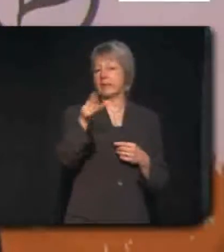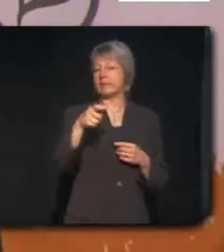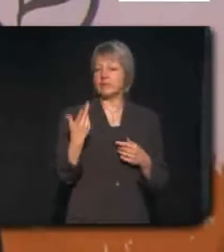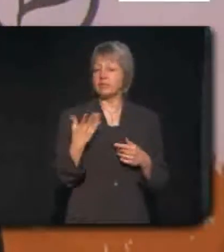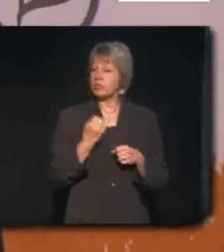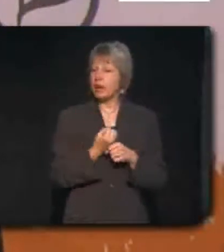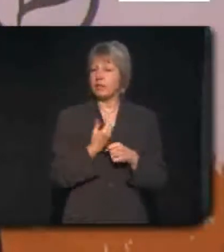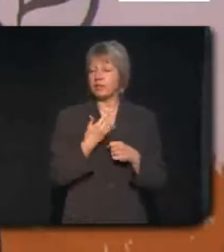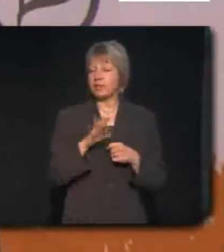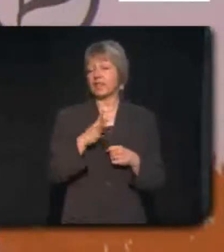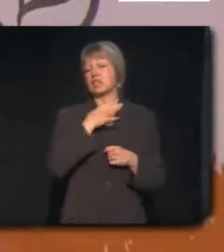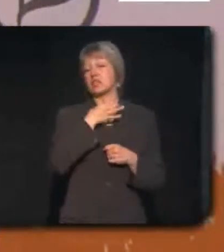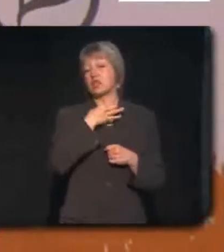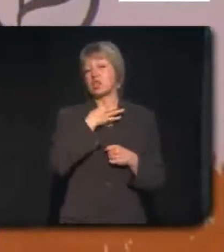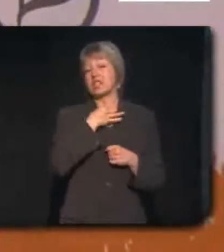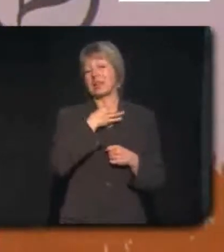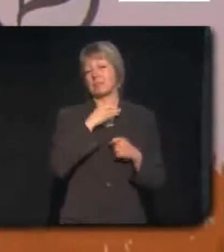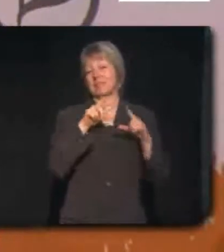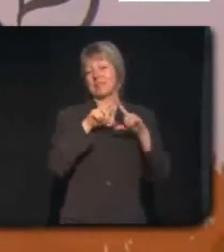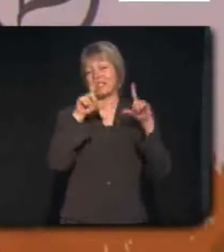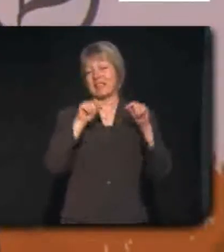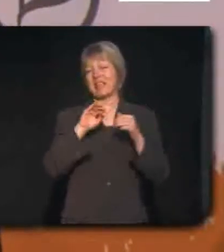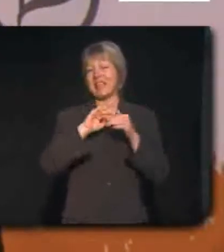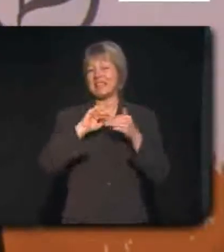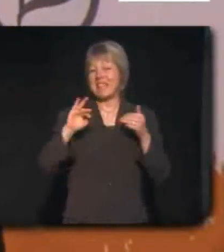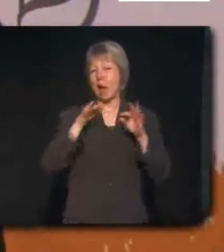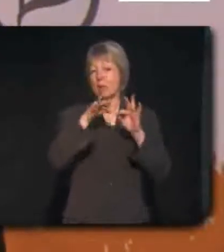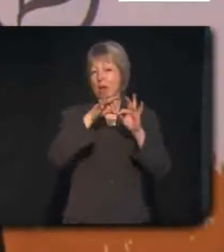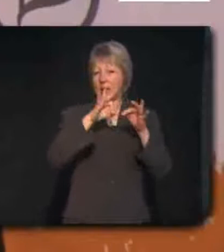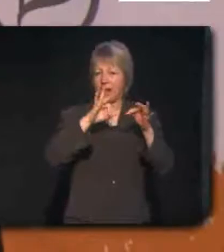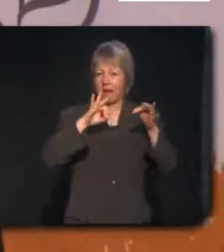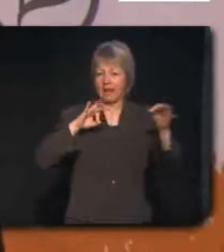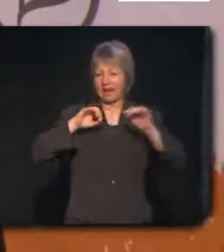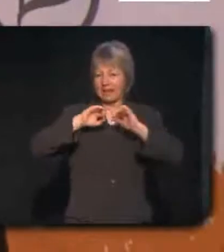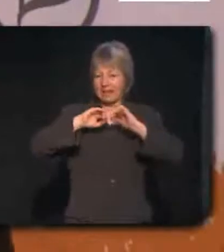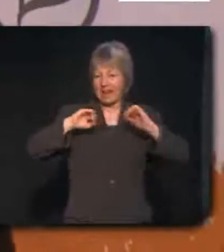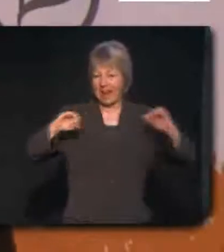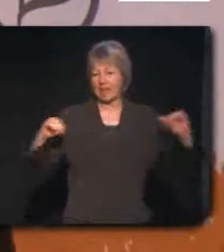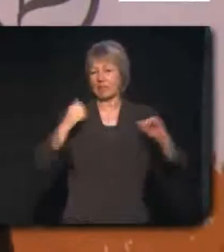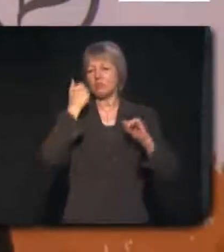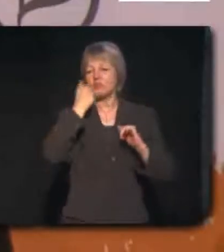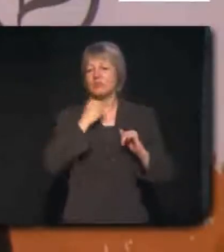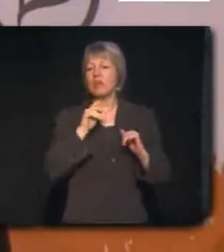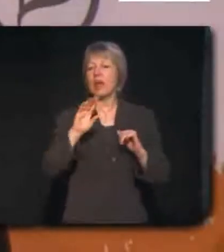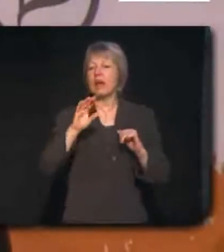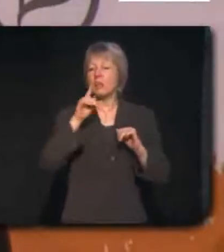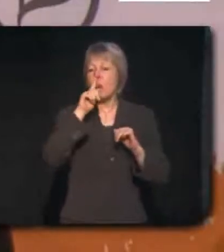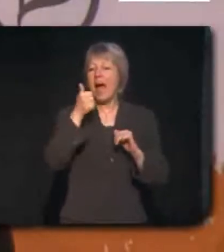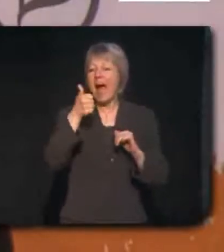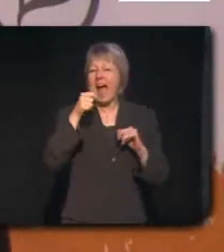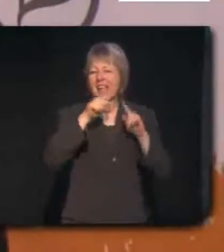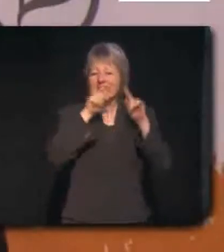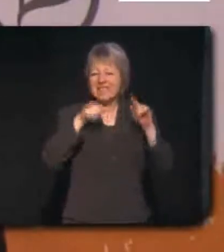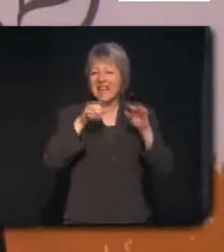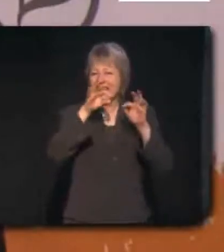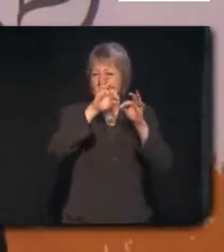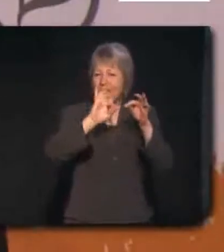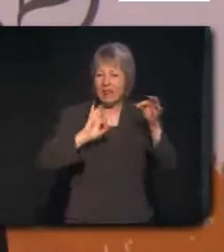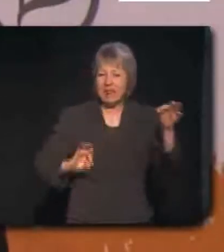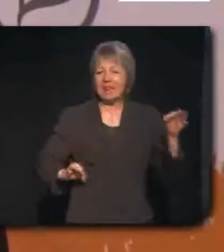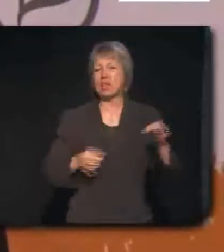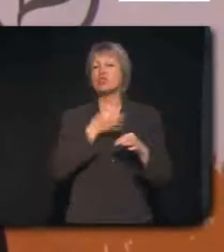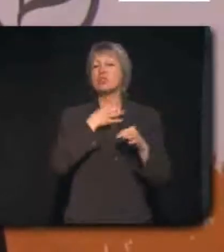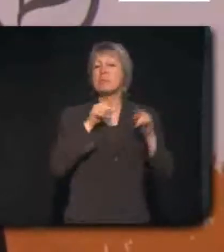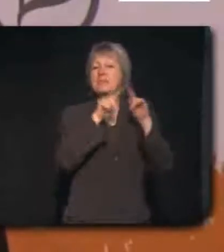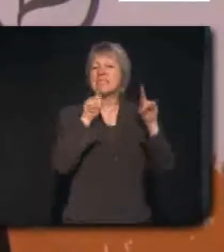Stimmzettel sauber zu trennen bitte achte darauf dass er nur einen Zettel abreißt Stimmzettel 10